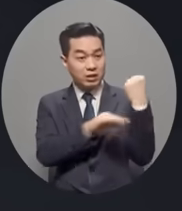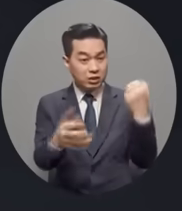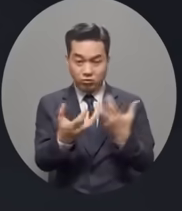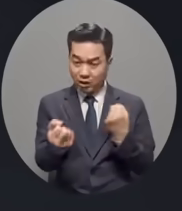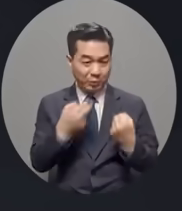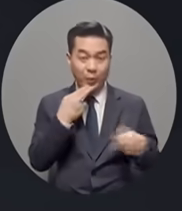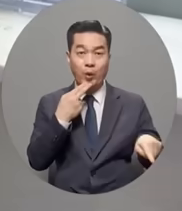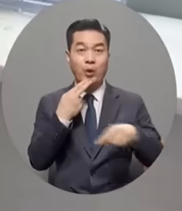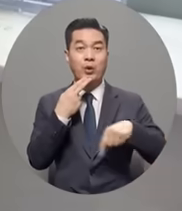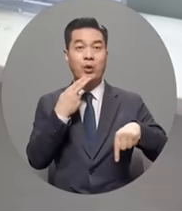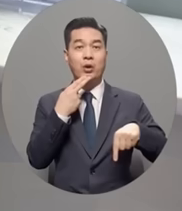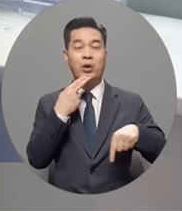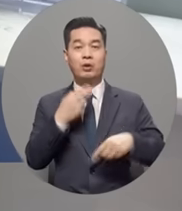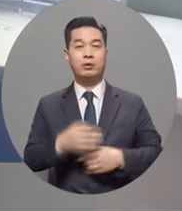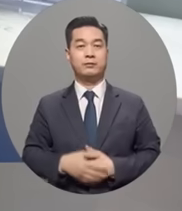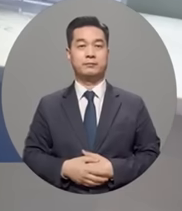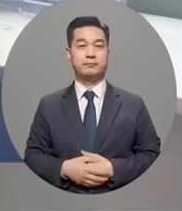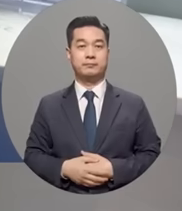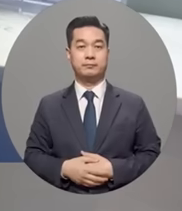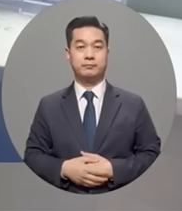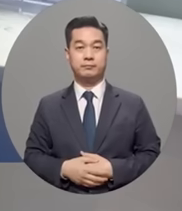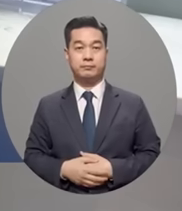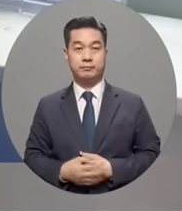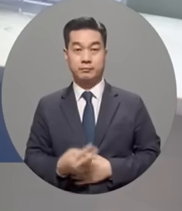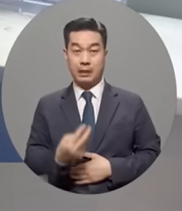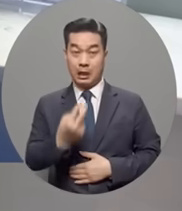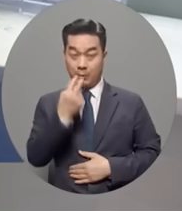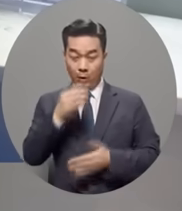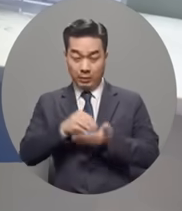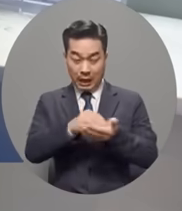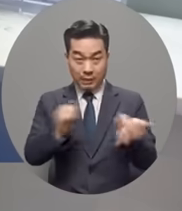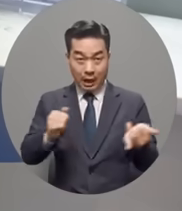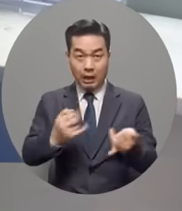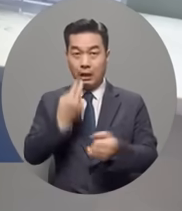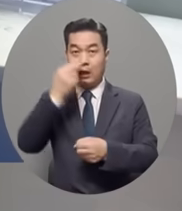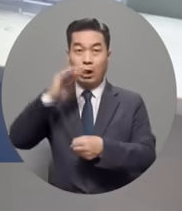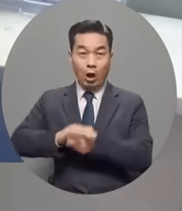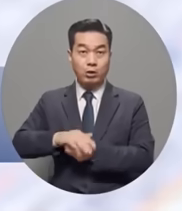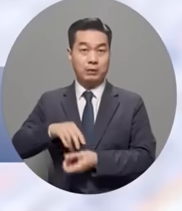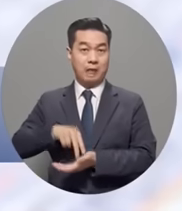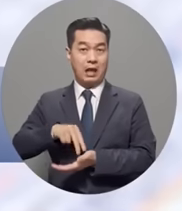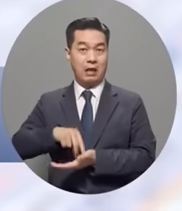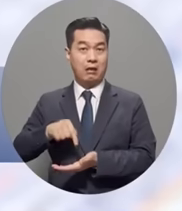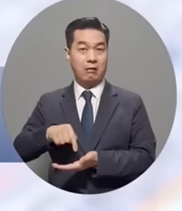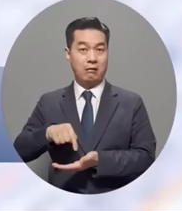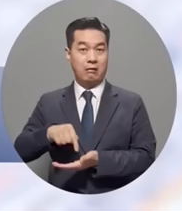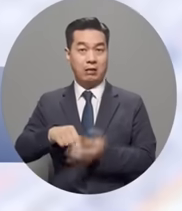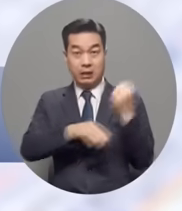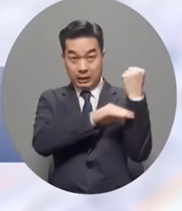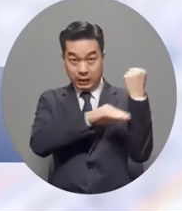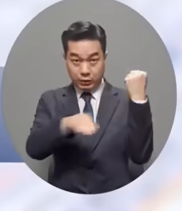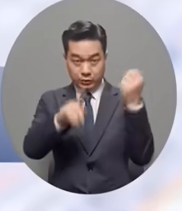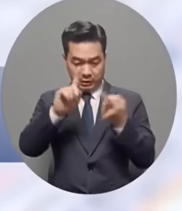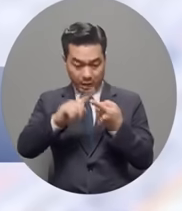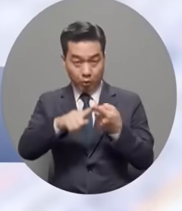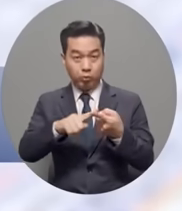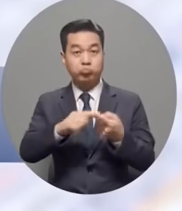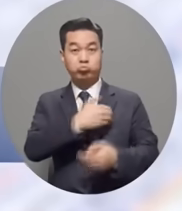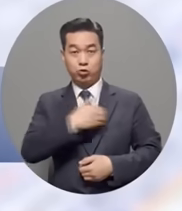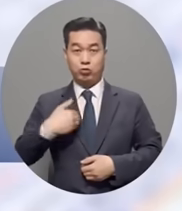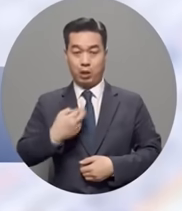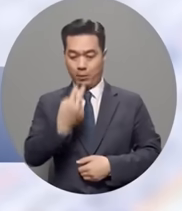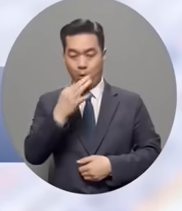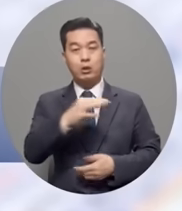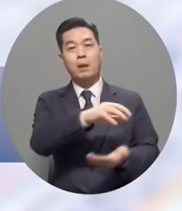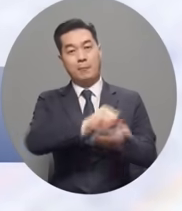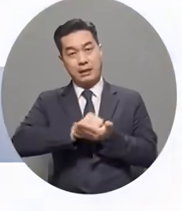있지 않습니다. 시보험자 측에서 억울할 법하죠. 약관에 이제 적혀져 있는 대로 기준만 충족을 하면은 보험금을 이제 지급받으리라는 이제